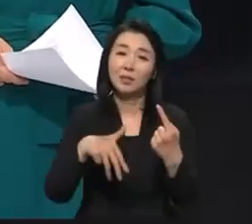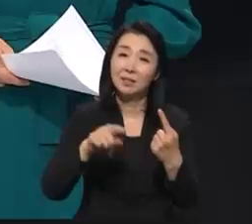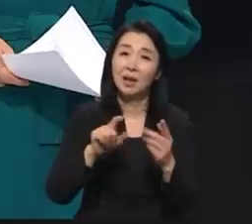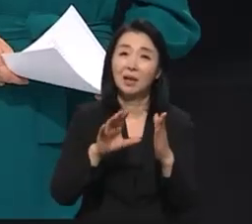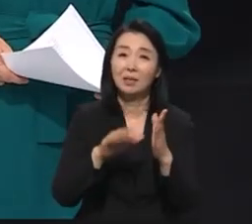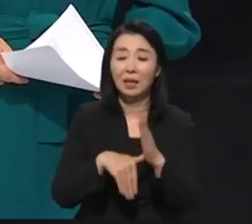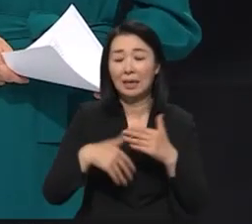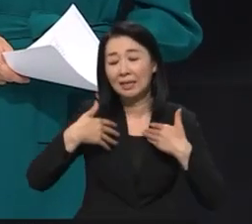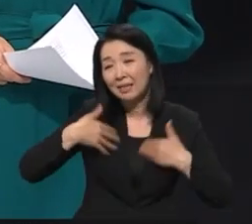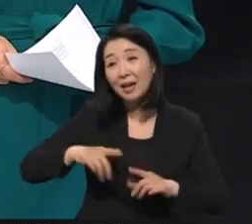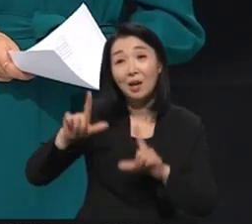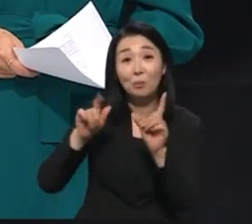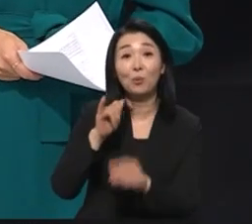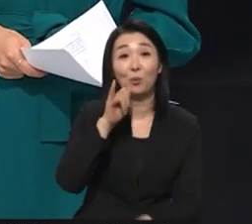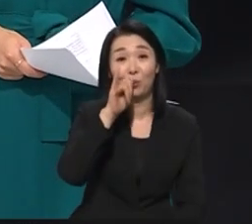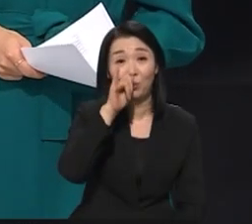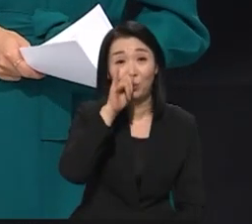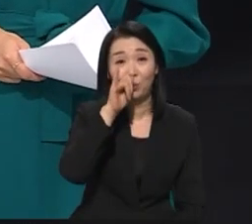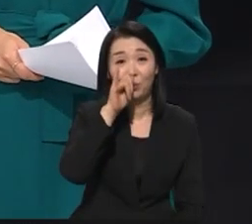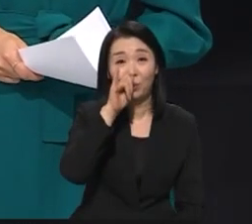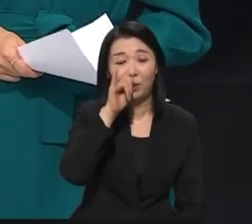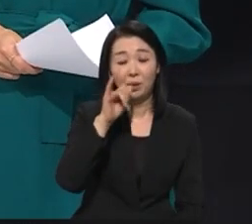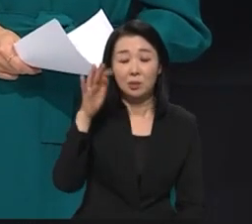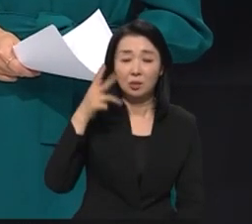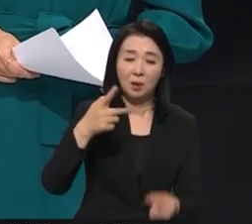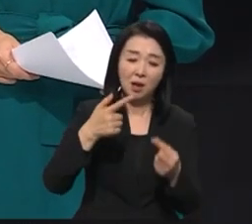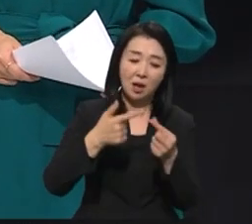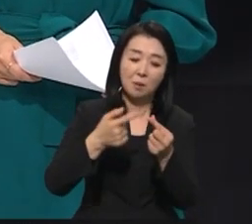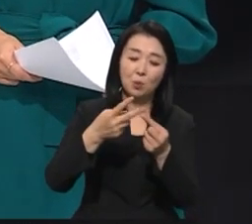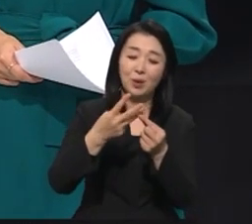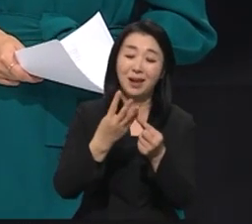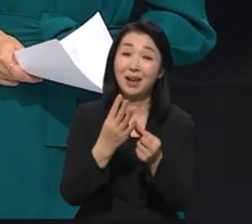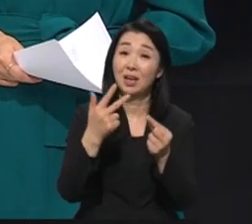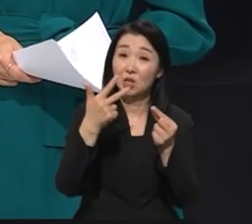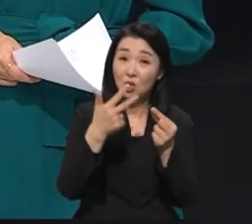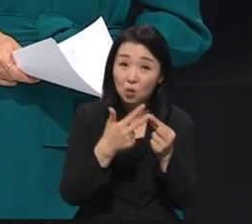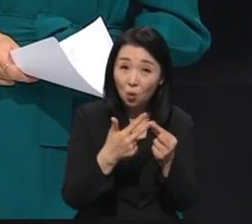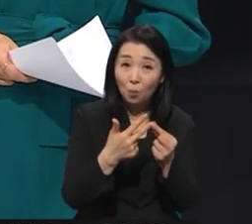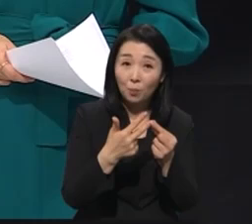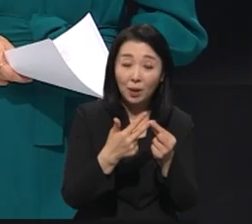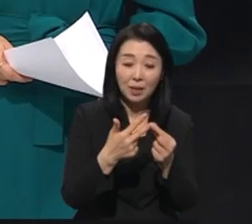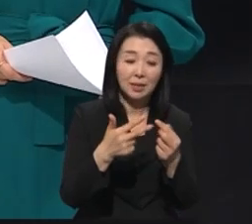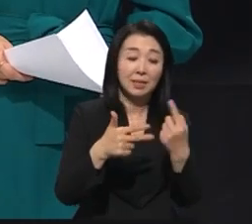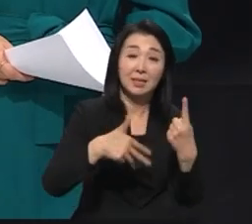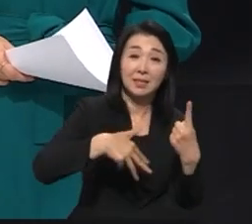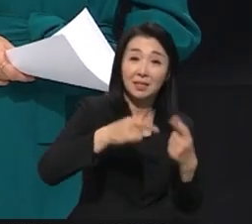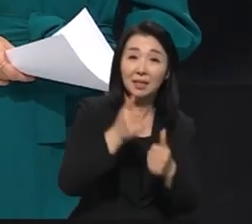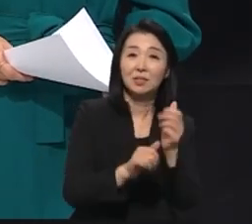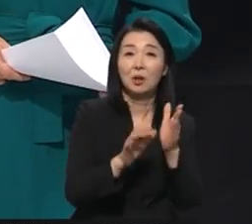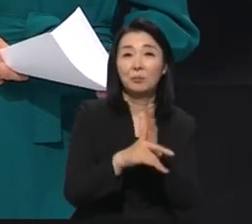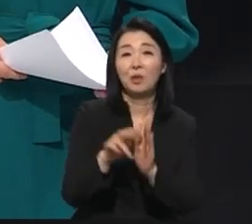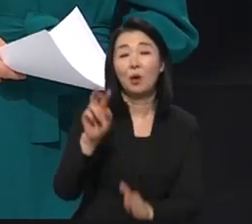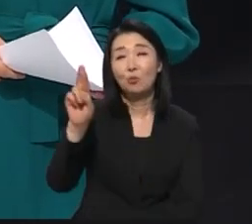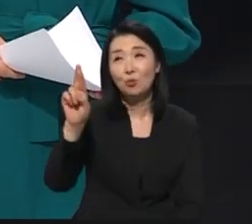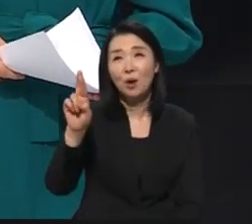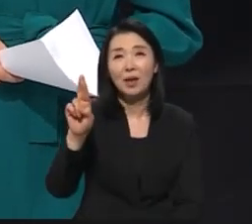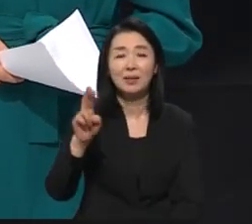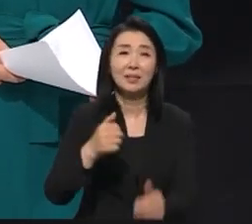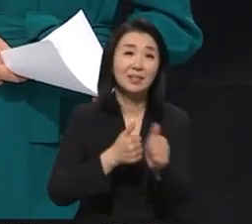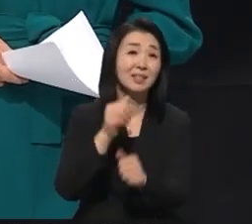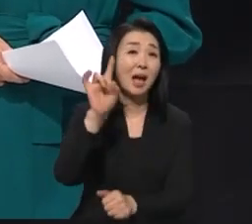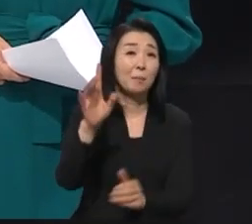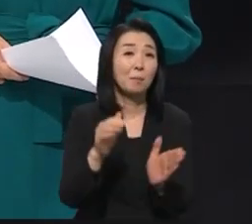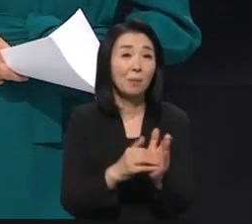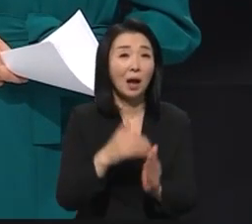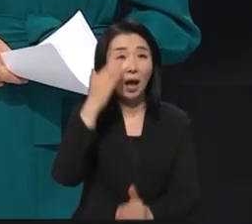1차전에서 약한 모습을 보여 봤는데요 지난 7차례 월드컵 1차전에서 우루과이가 가져온 순위는 단 한 번뿐인